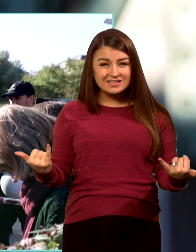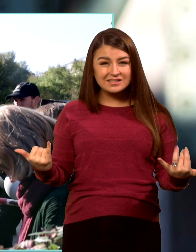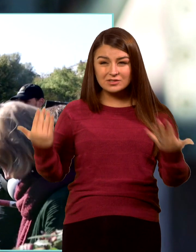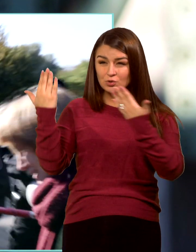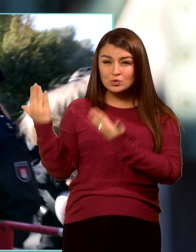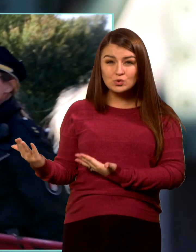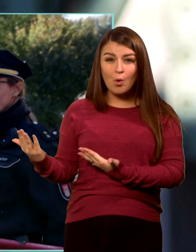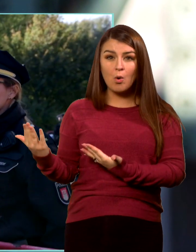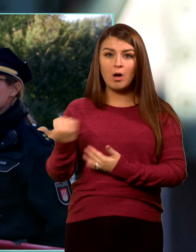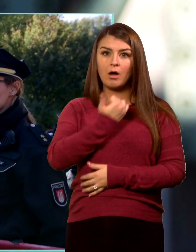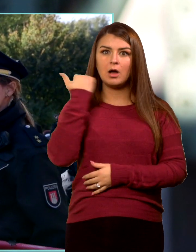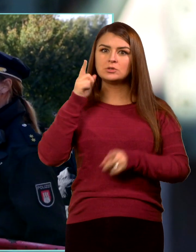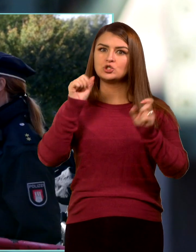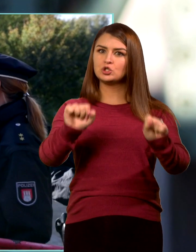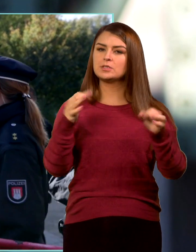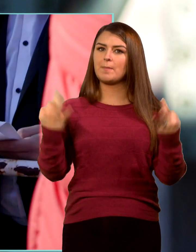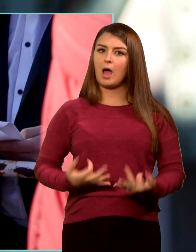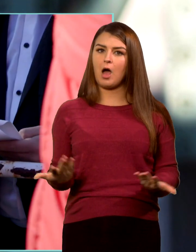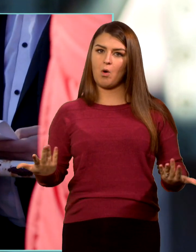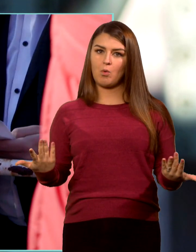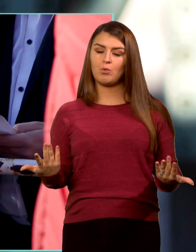so krass geschützt werden muss.